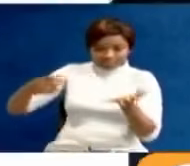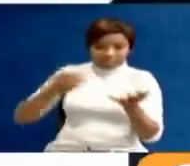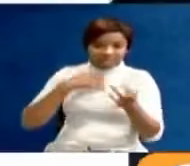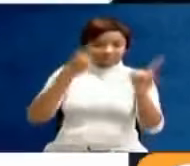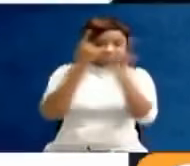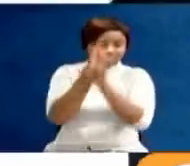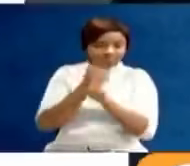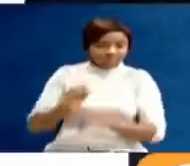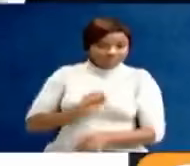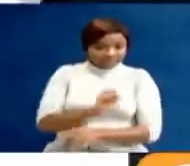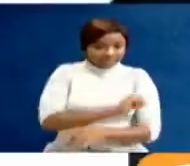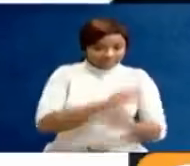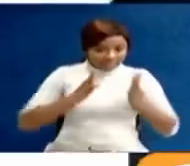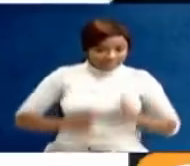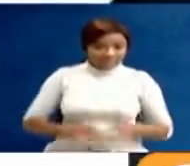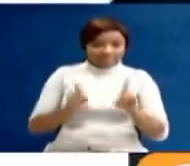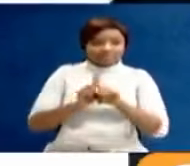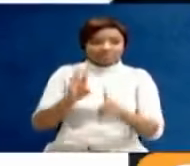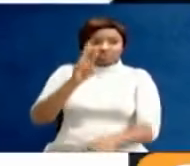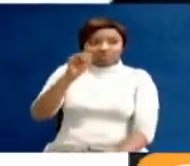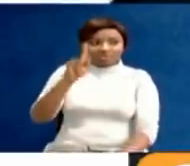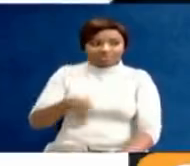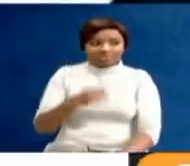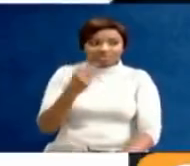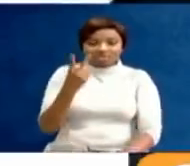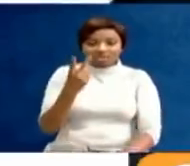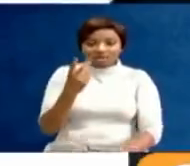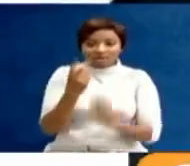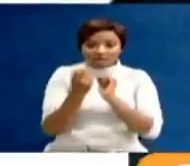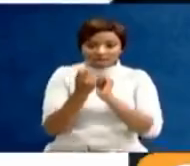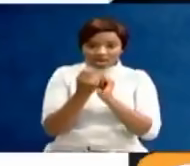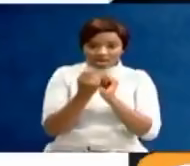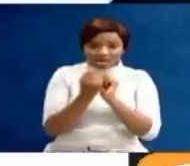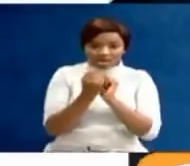na wabunge na maseneta 41. Sam Gitukuruninga ya Citizen.